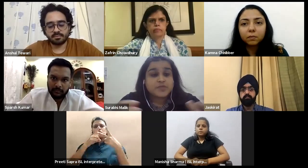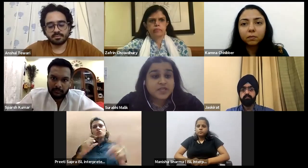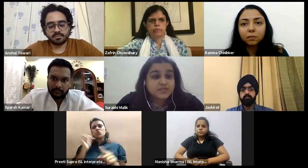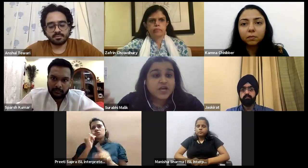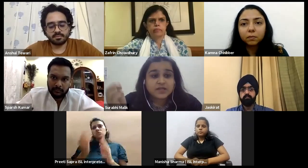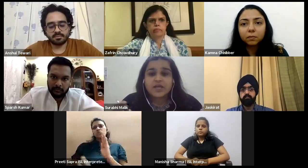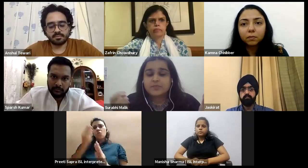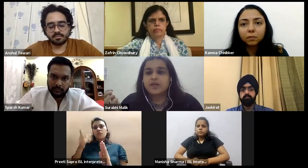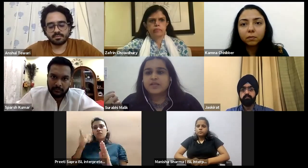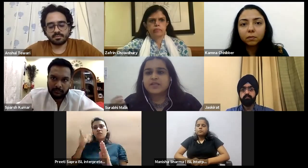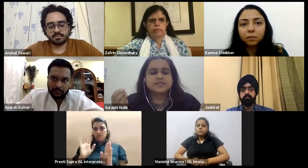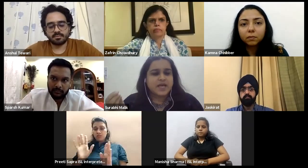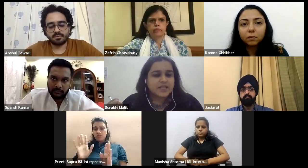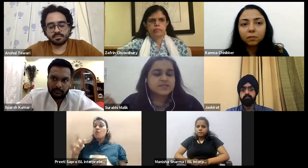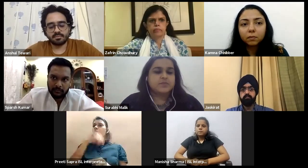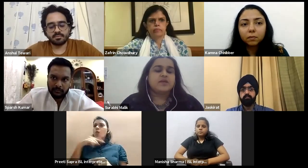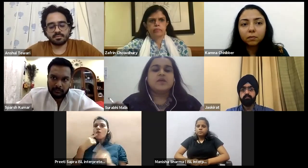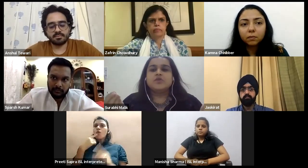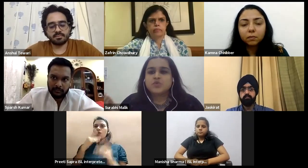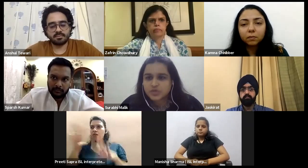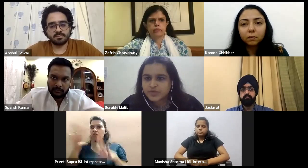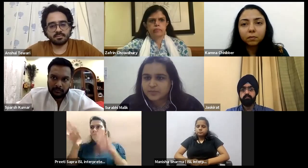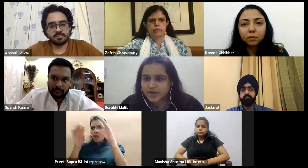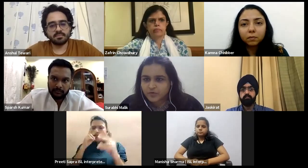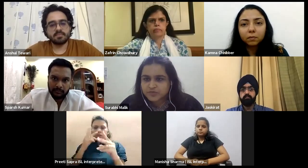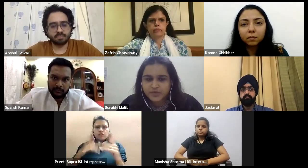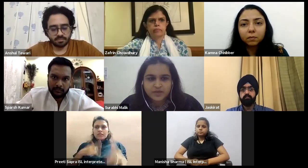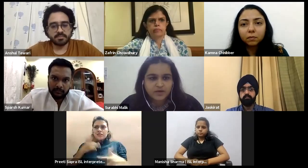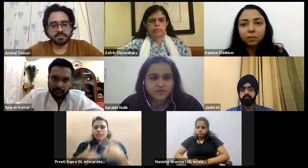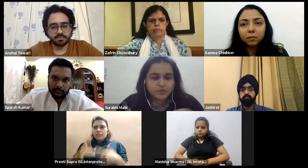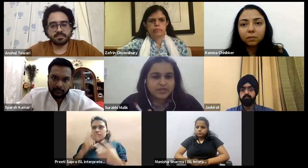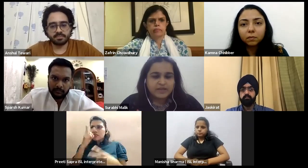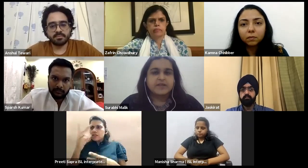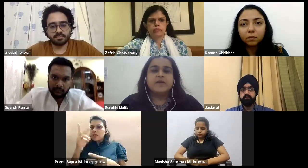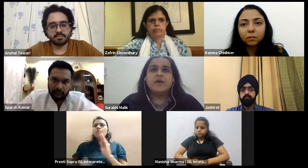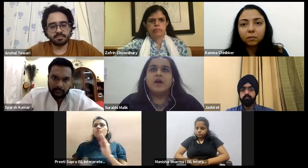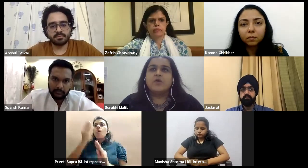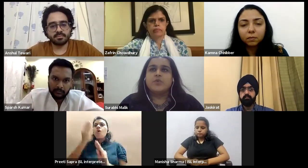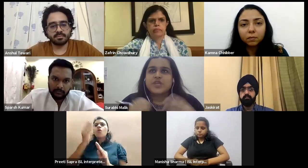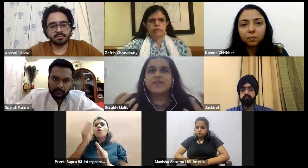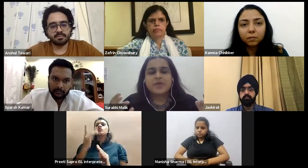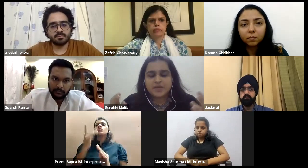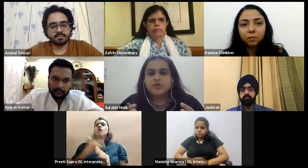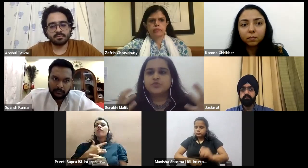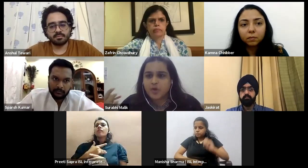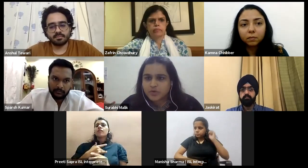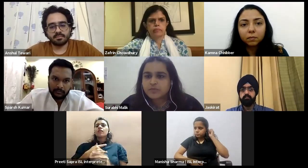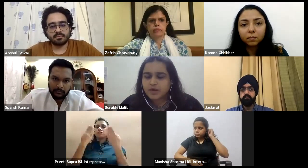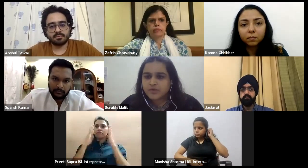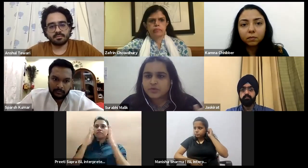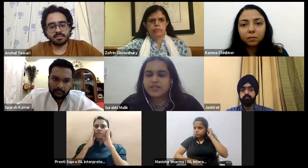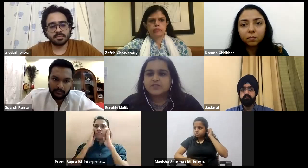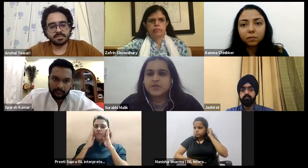लोग अपनी सारी जानकारी पाने के लिए ज्यादा समय social media platforms पे बिता रहे हैं. Which I think became a huge